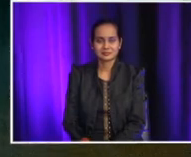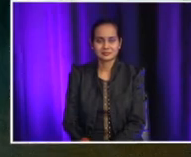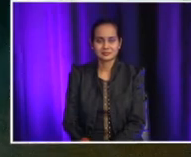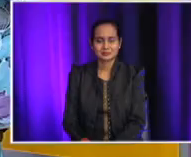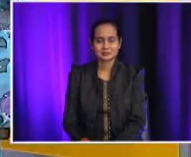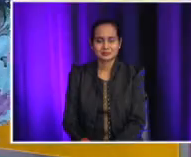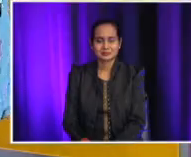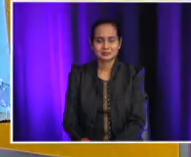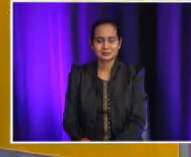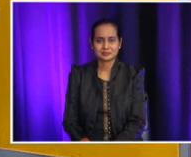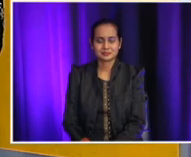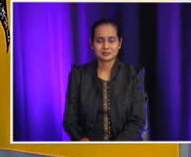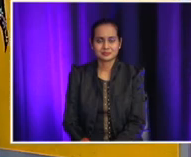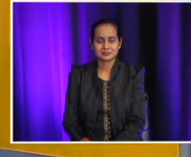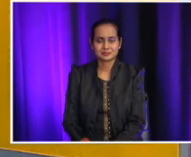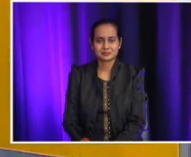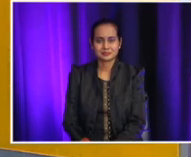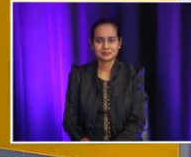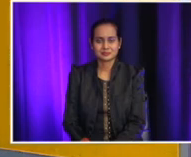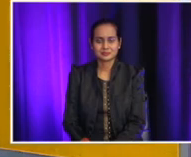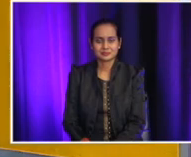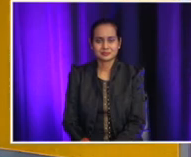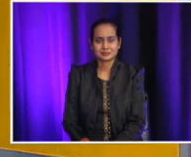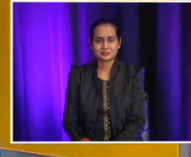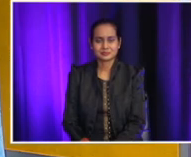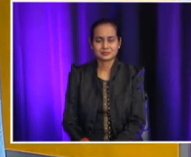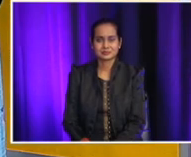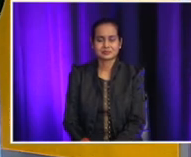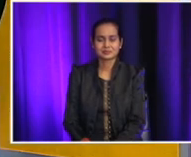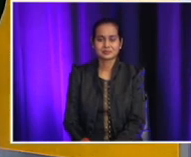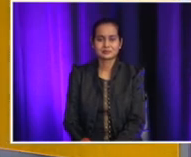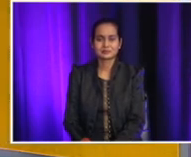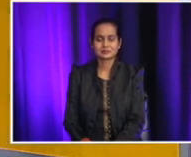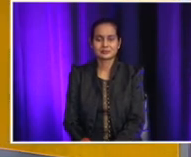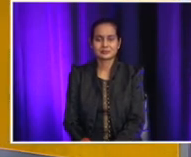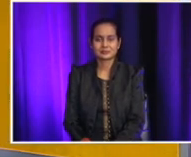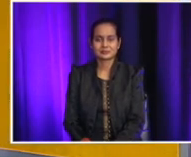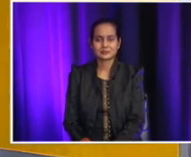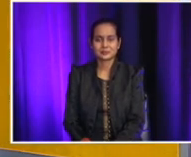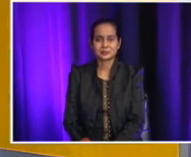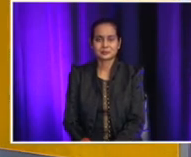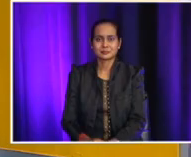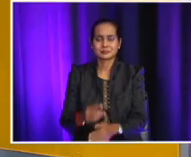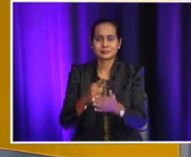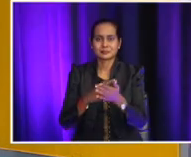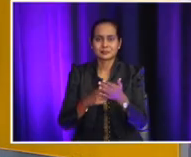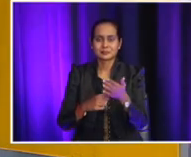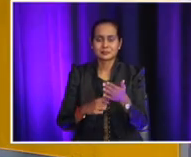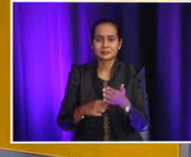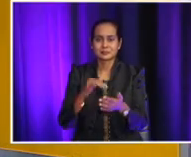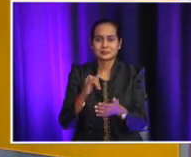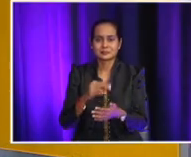Oke terima kasih ya Sekali lagi ya Jadi apa kita tanya kalau aku malah nampak dari pada petikan nih